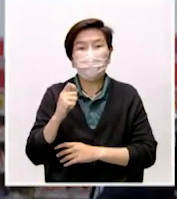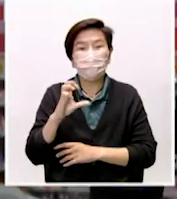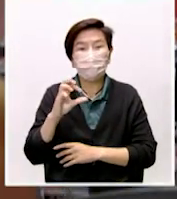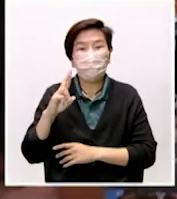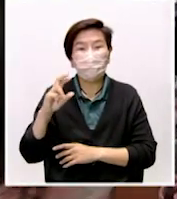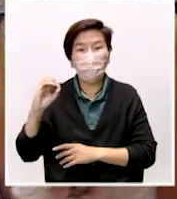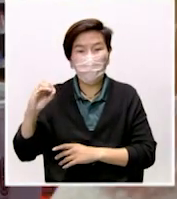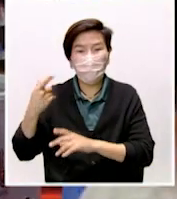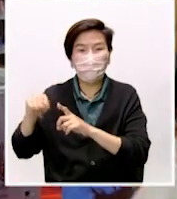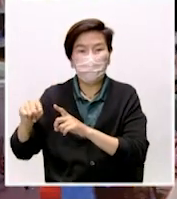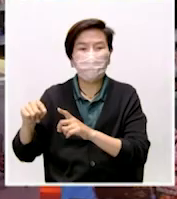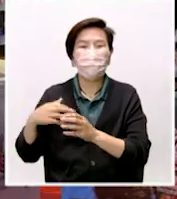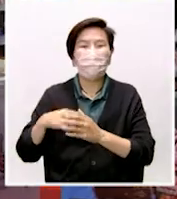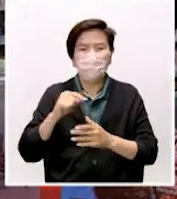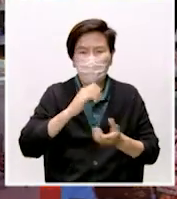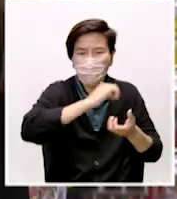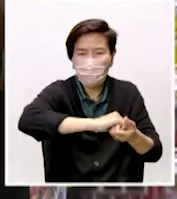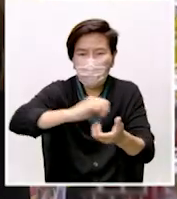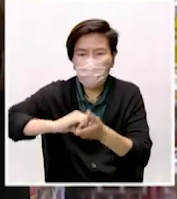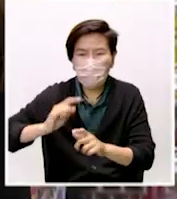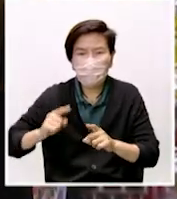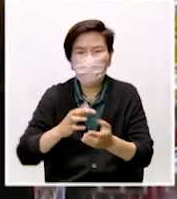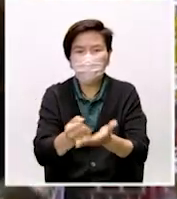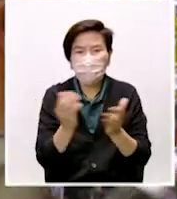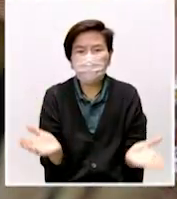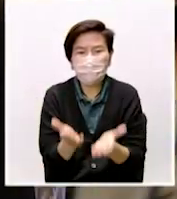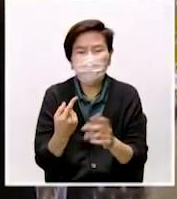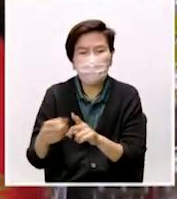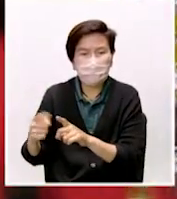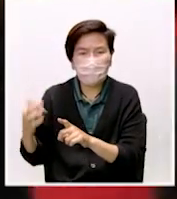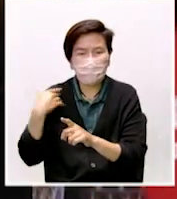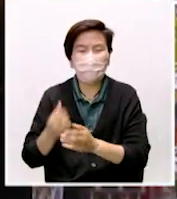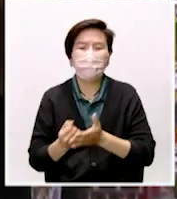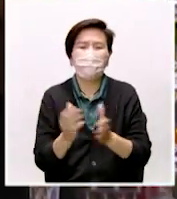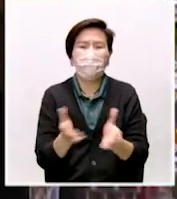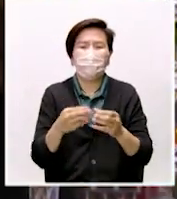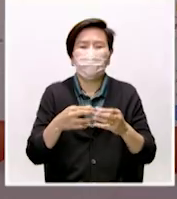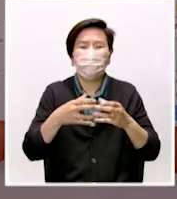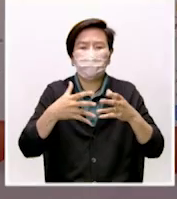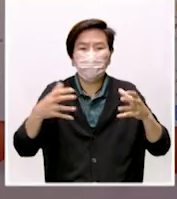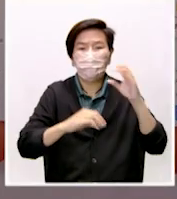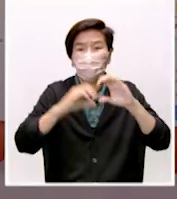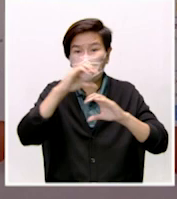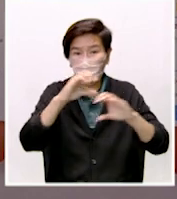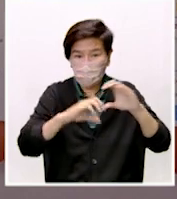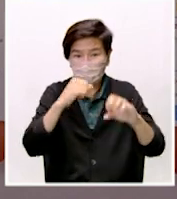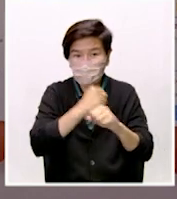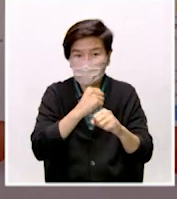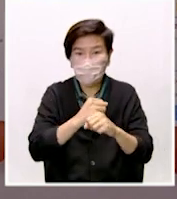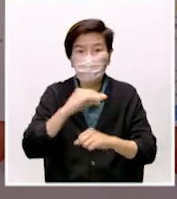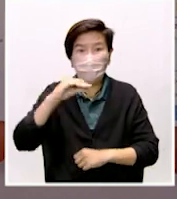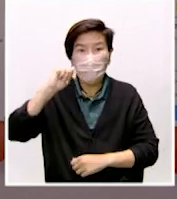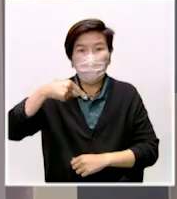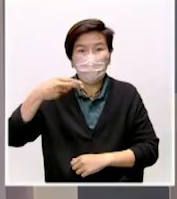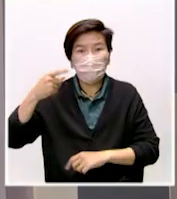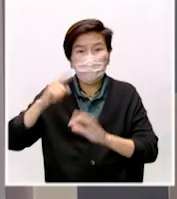ค้าส่งค้าปลีกที่มีพันธมิตรส่งเสริมและสนับสนุนธุรกิจค้าปลีกรายย่อยให้เติบโตผ่านโครงการมิตรแท้โชว์ห่วยและกว่า